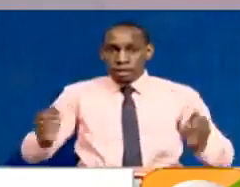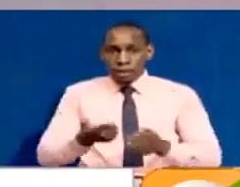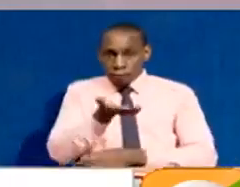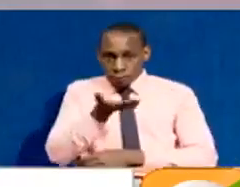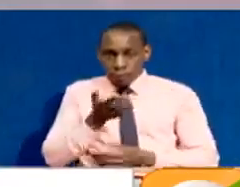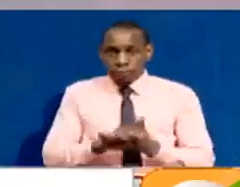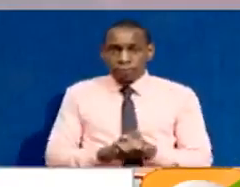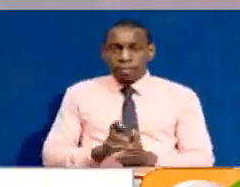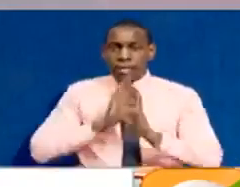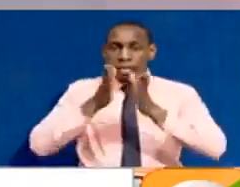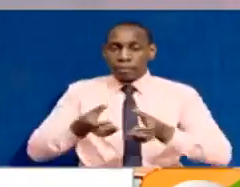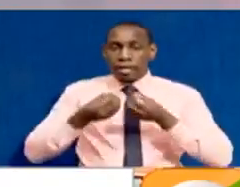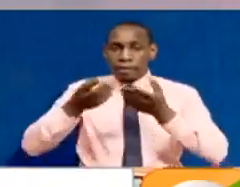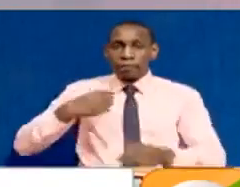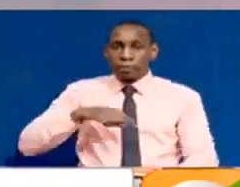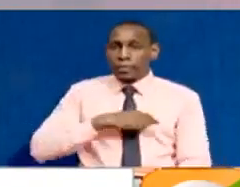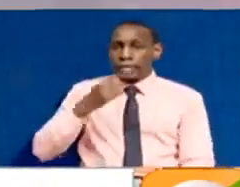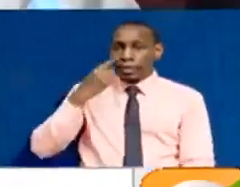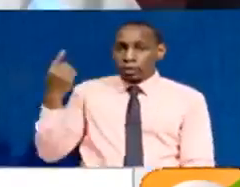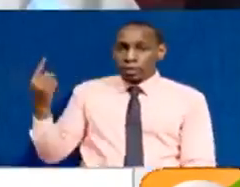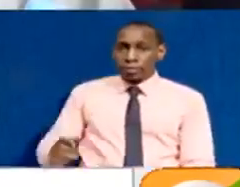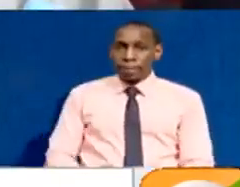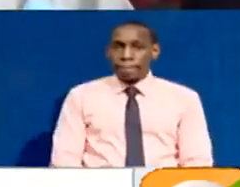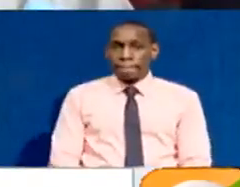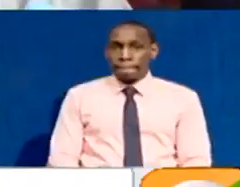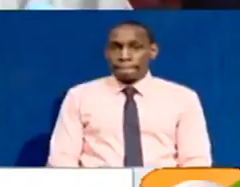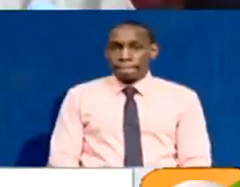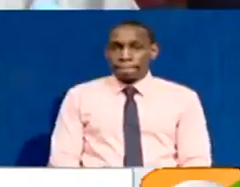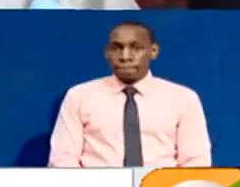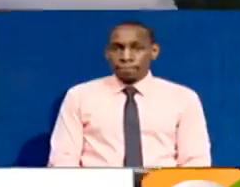wachawi. Crispin Otieno sasa anaarifu.